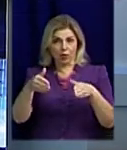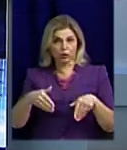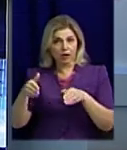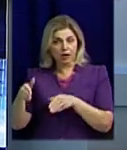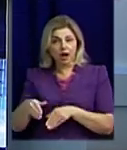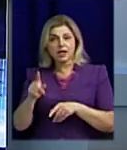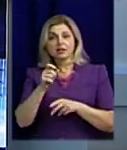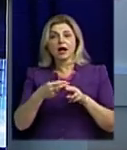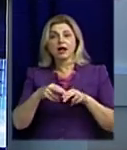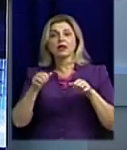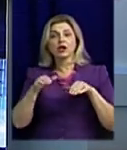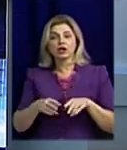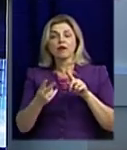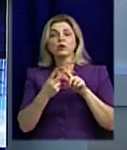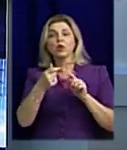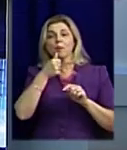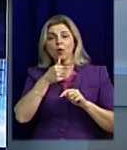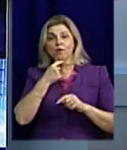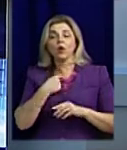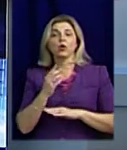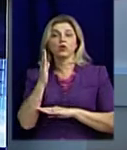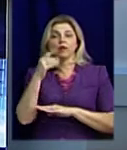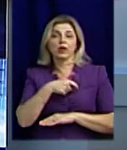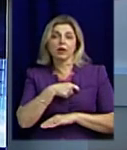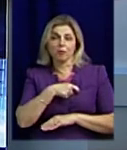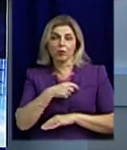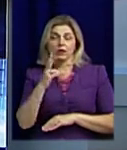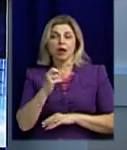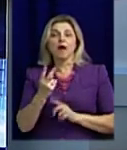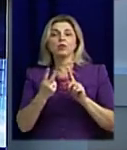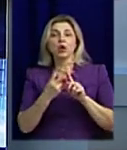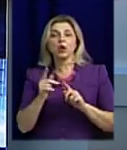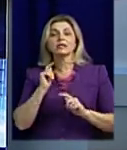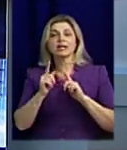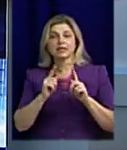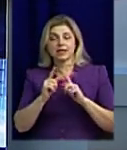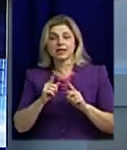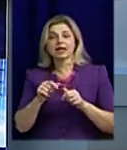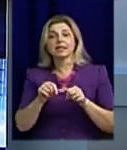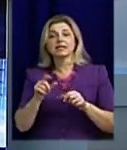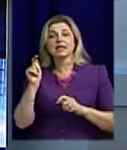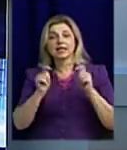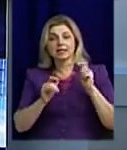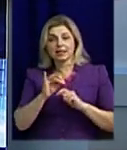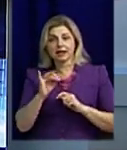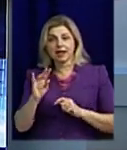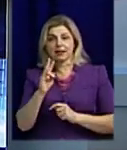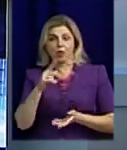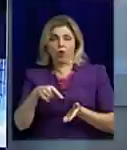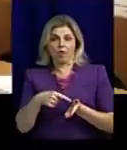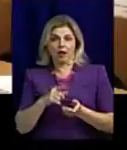це рішення сьогодні з другої спроби проголосували депутати на другому пленарному засіданні чергової сесії Миколаївської міської